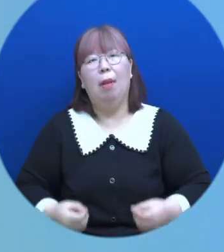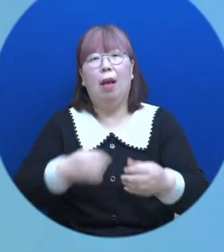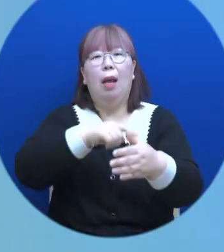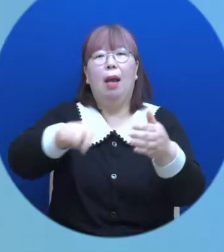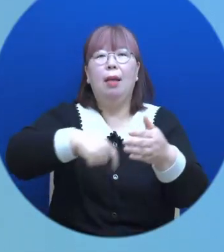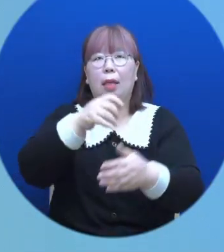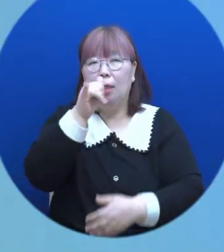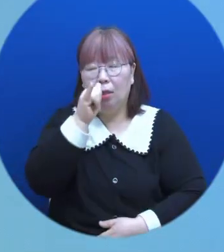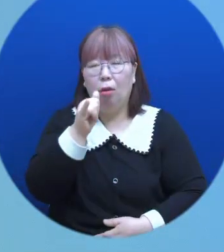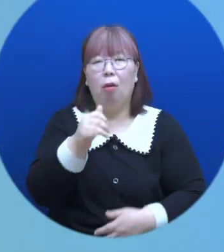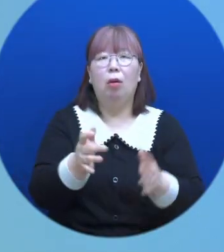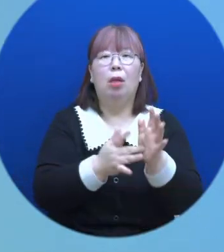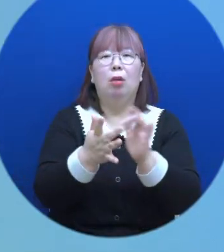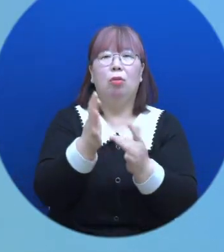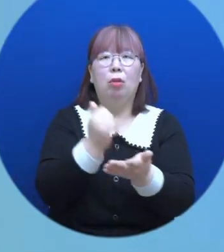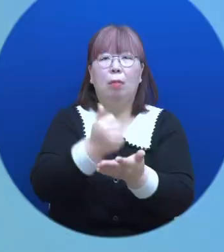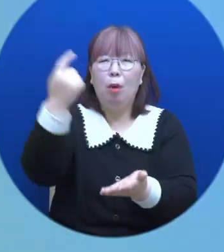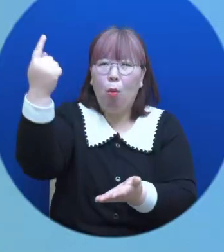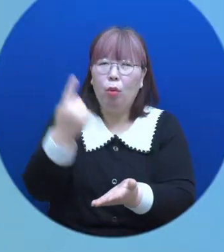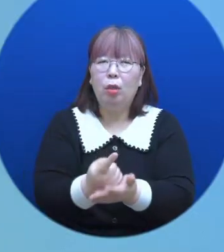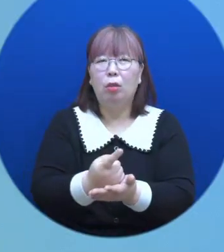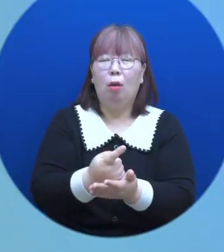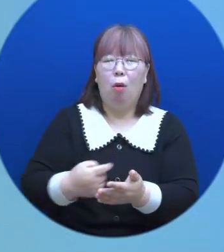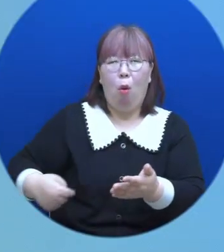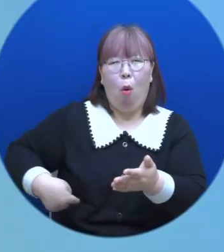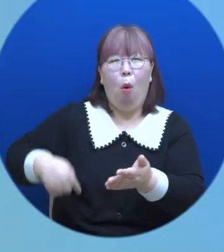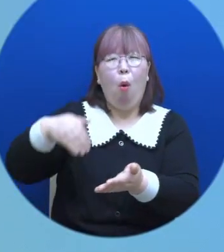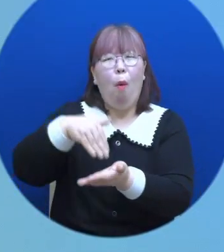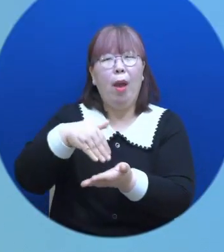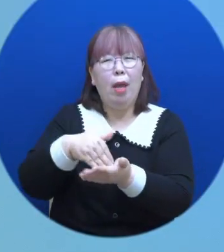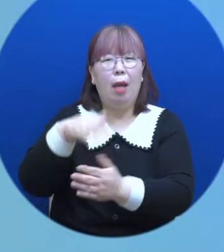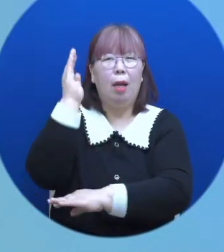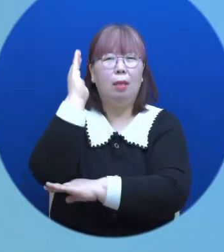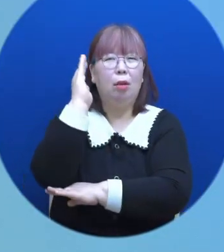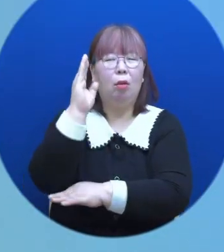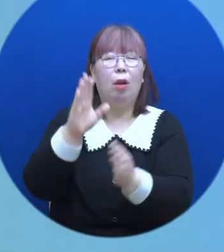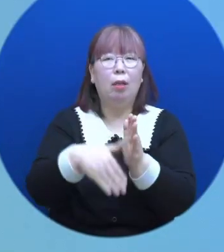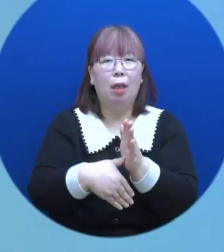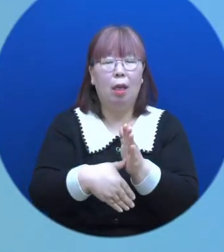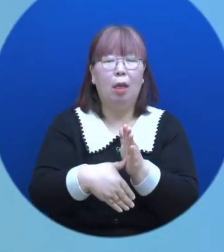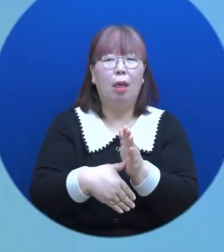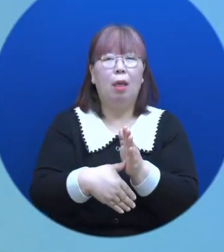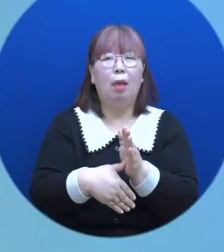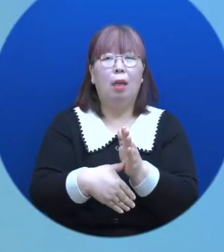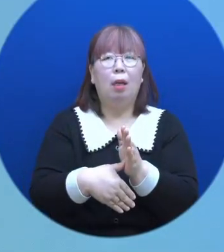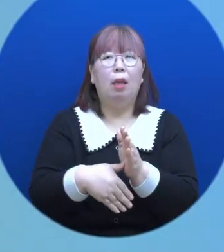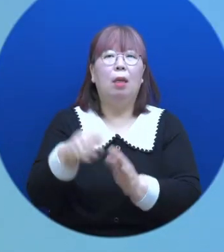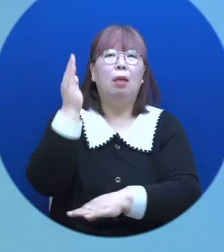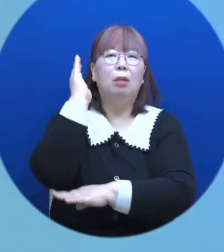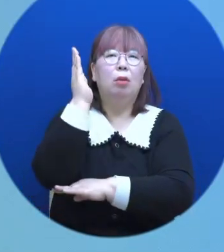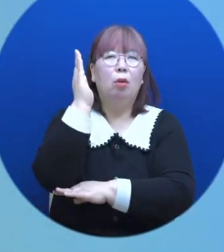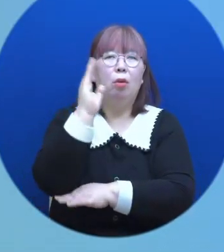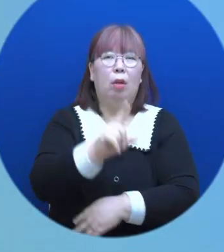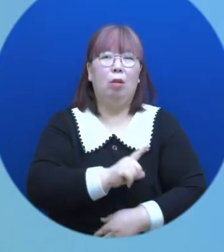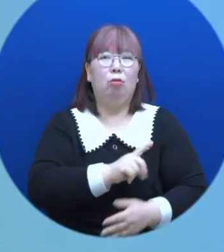오셔서 회개하라 라고 설교를 하실 때에 설교의 주제가